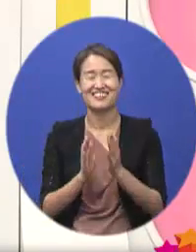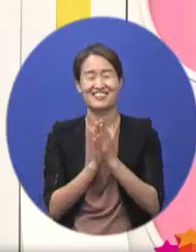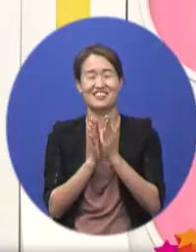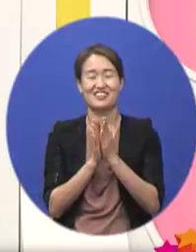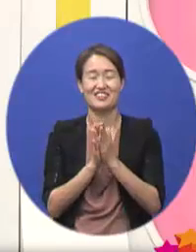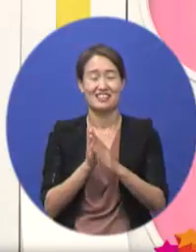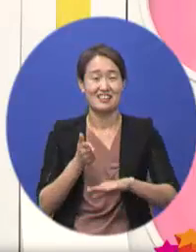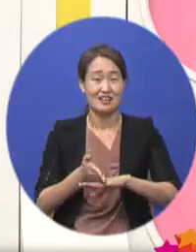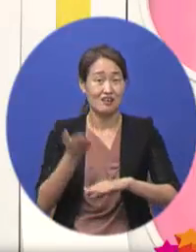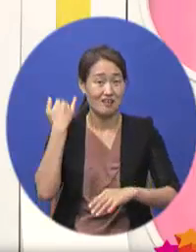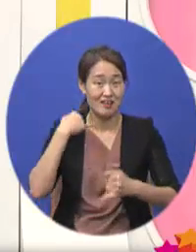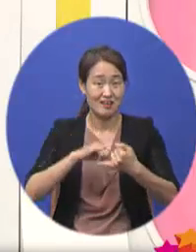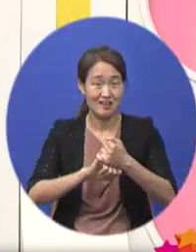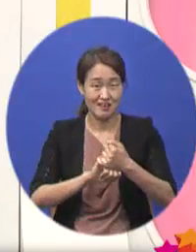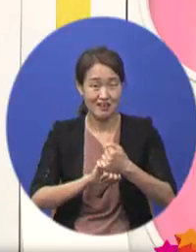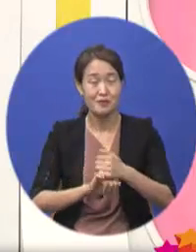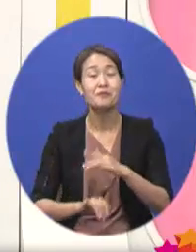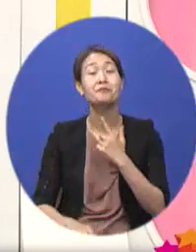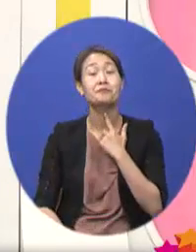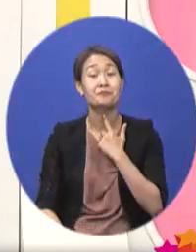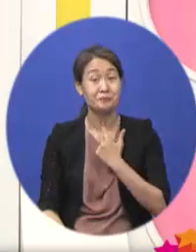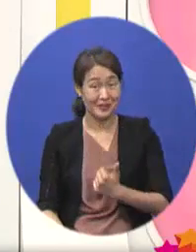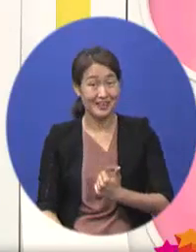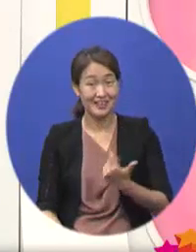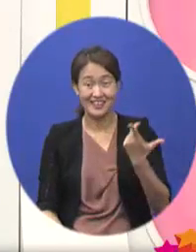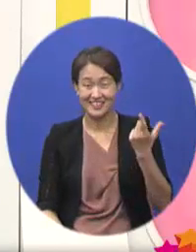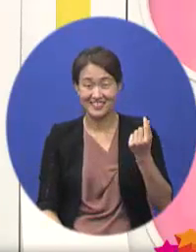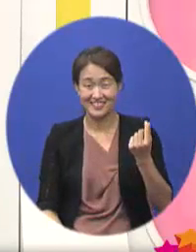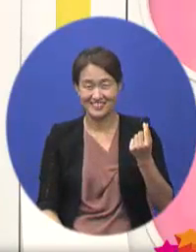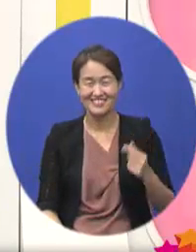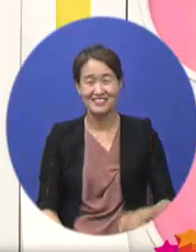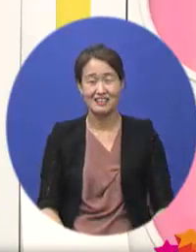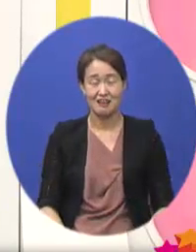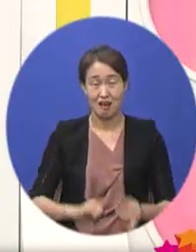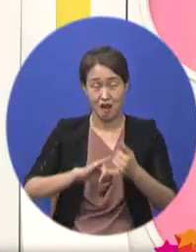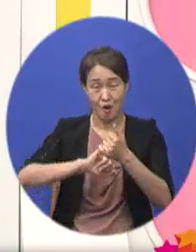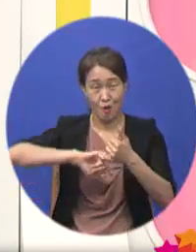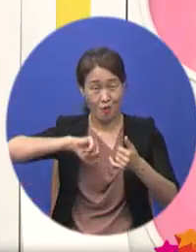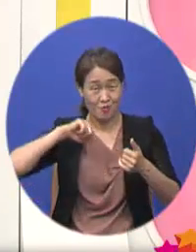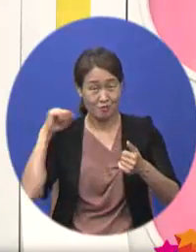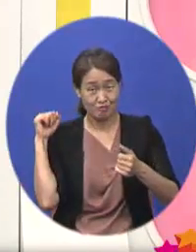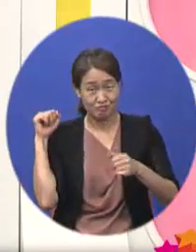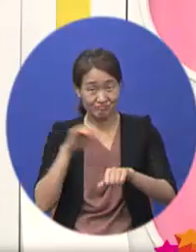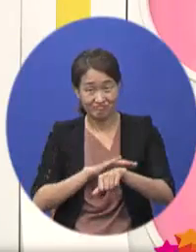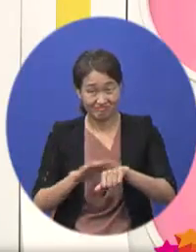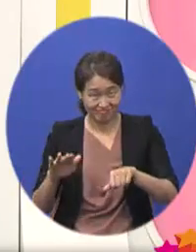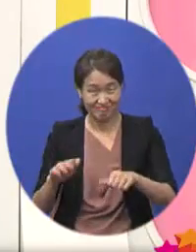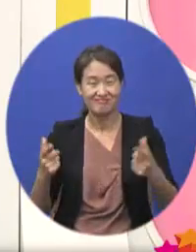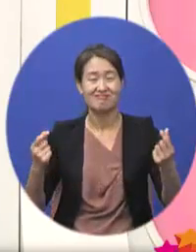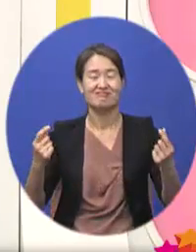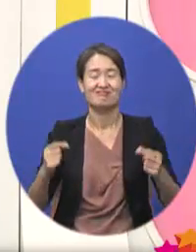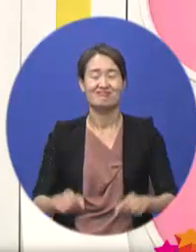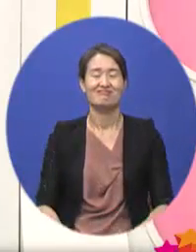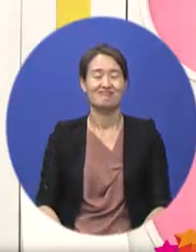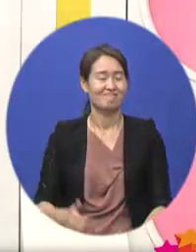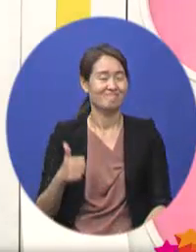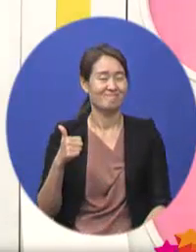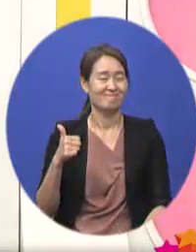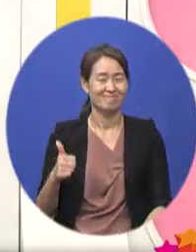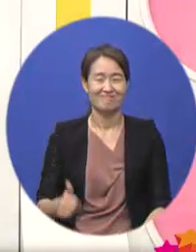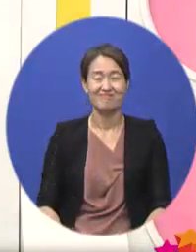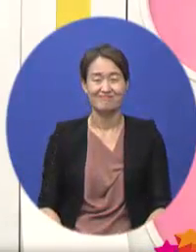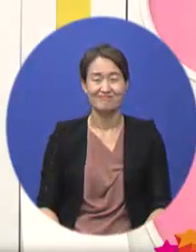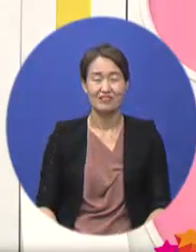당첨! 예전에 약속했었죠. 약속하셨죠. 그렇죠. 어, 야, 약속 지키신 거죠 지금? 네. 네, 세상에나. 역시 최고입니다.